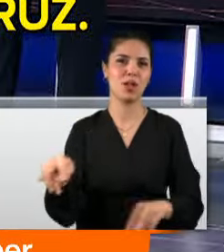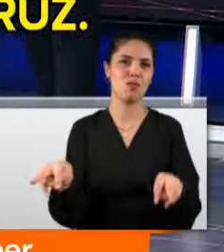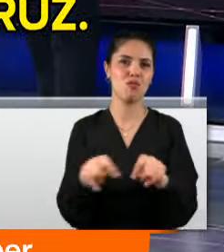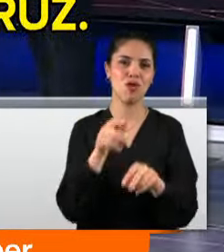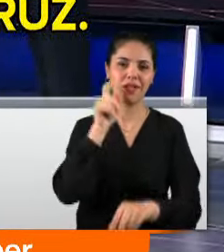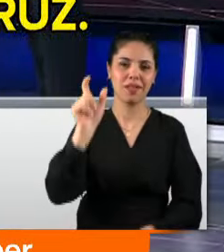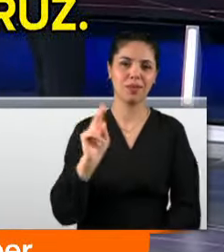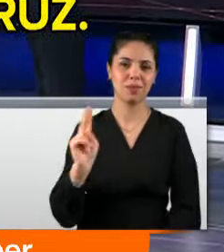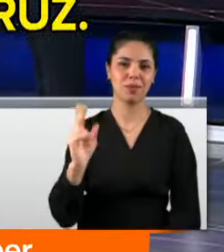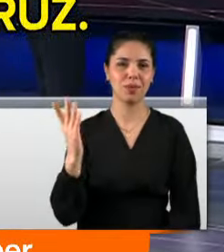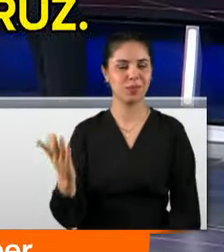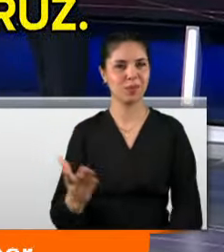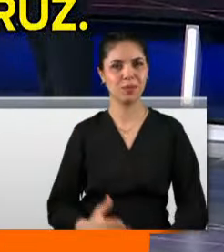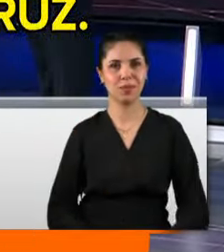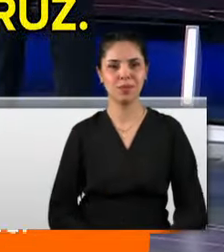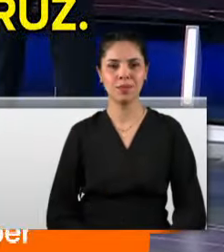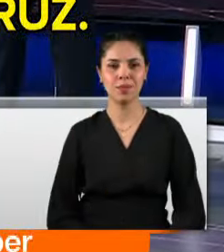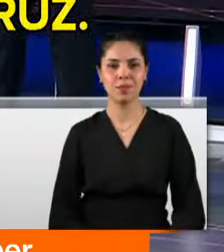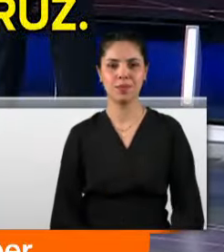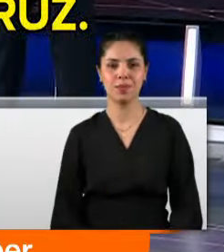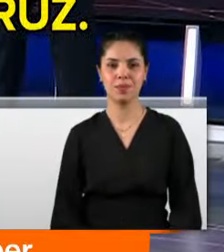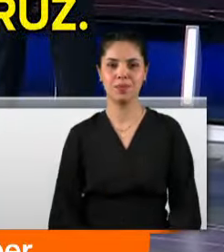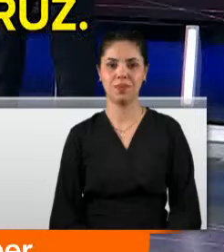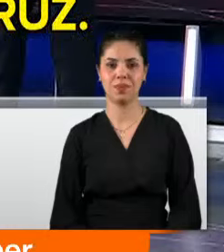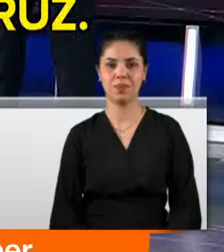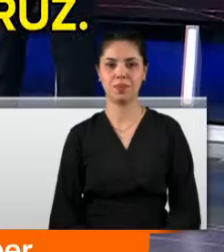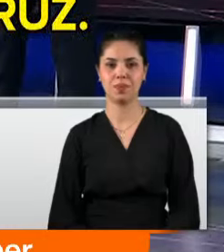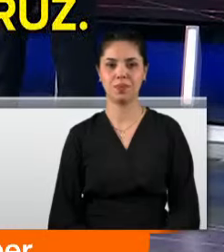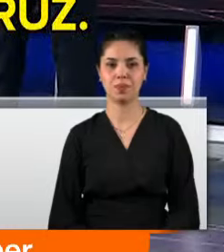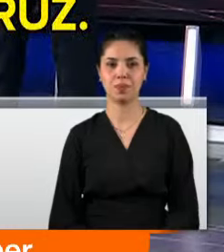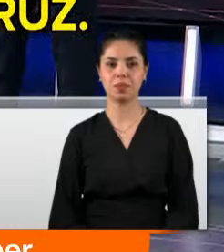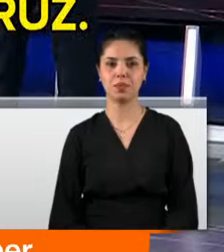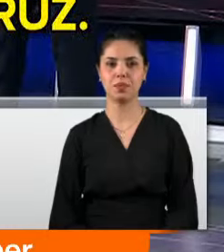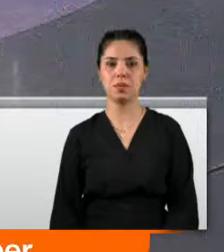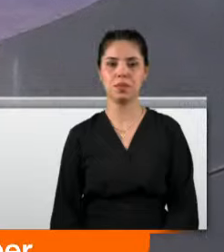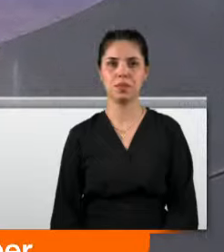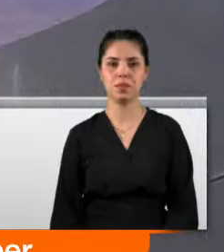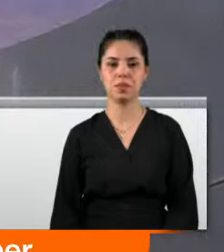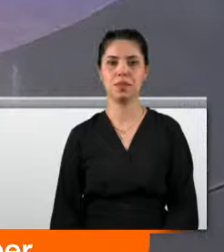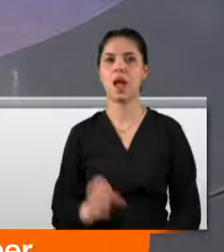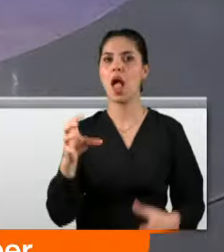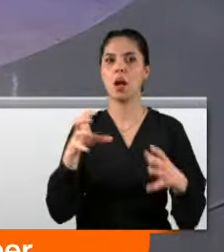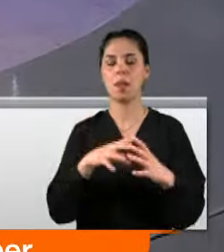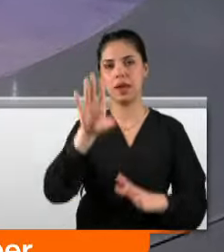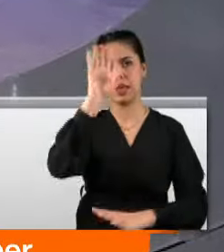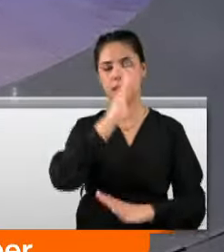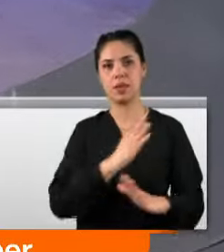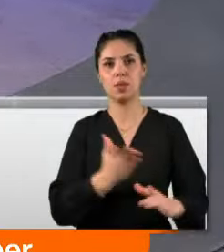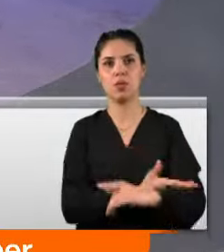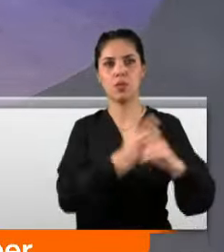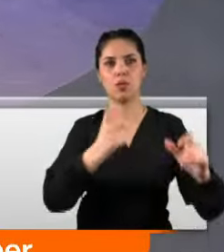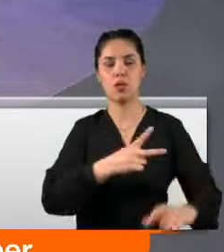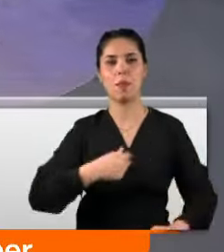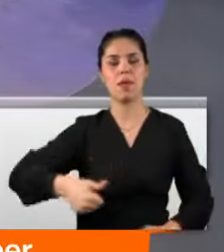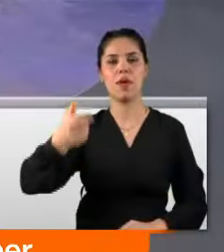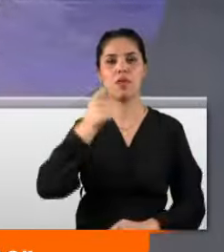Ankette 1.7 puan öndeyiz ve 31 Mart akşamı biz Saraçhane'ye geliyoruz. AK Parti İstanbul Büyükşehir Belediye